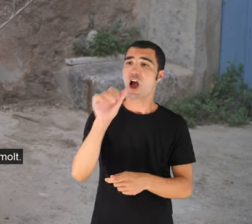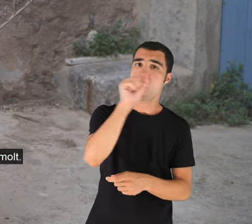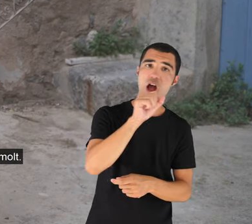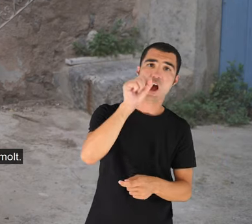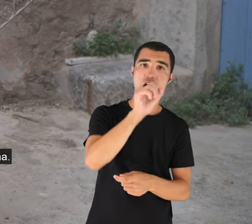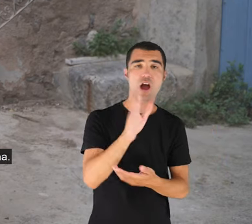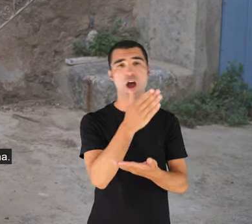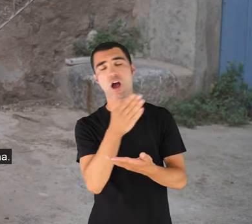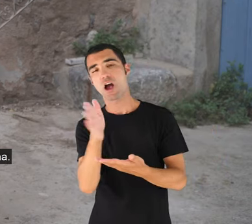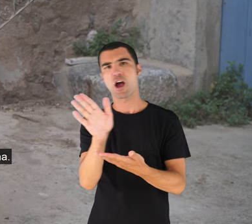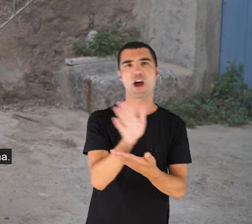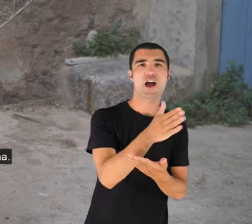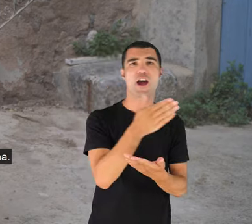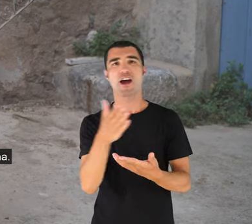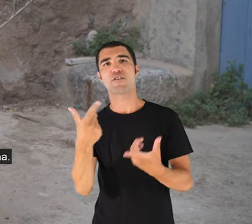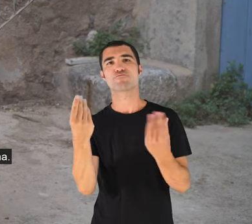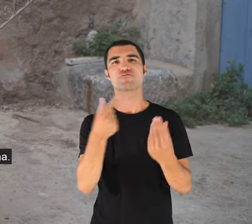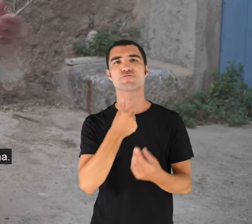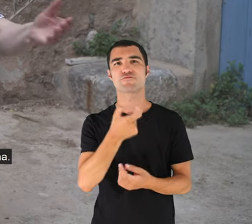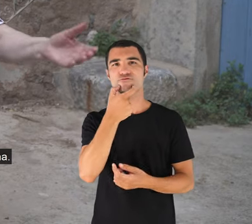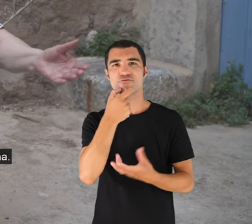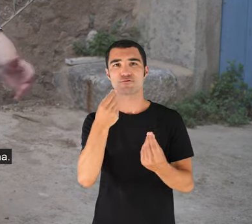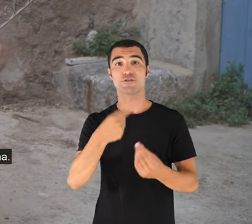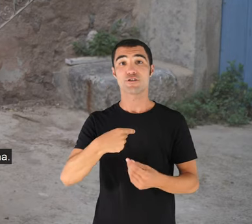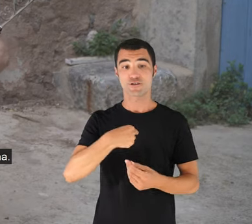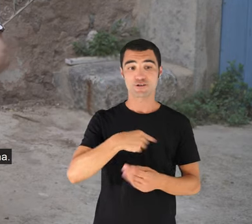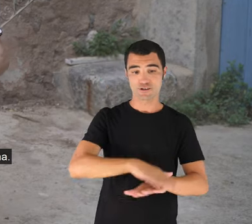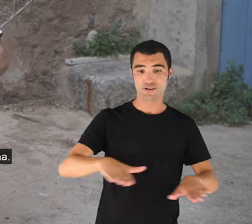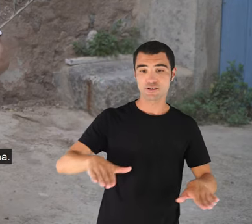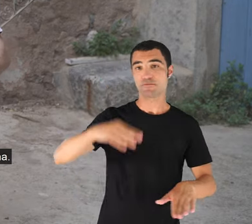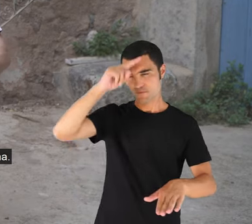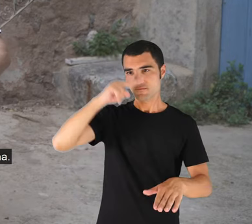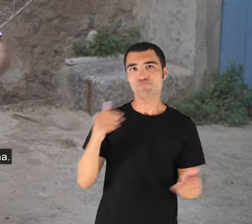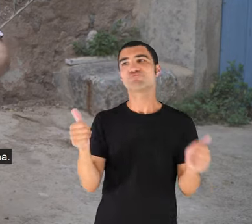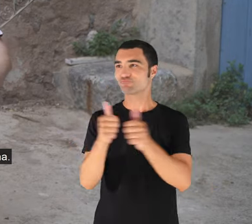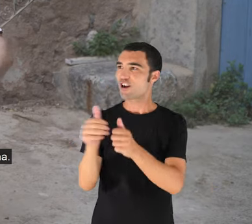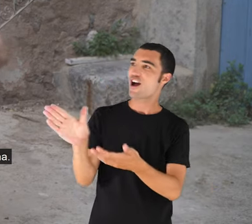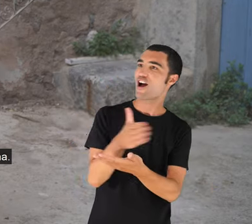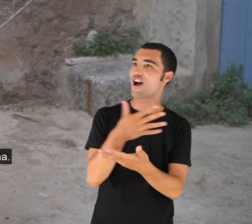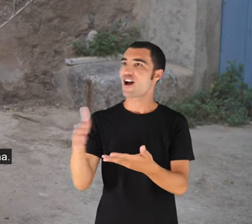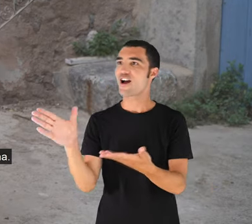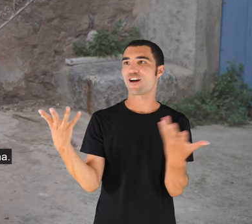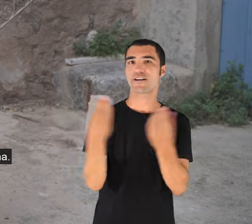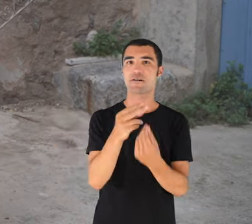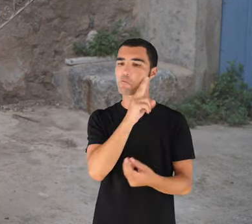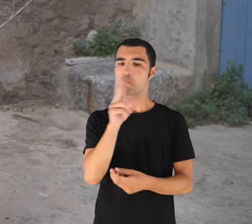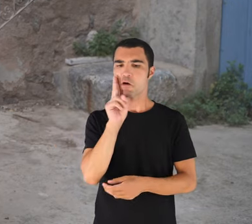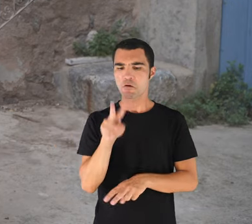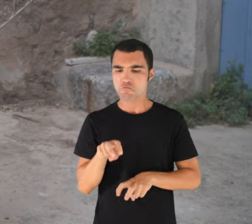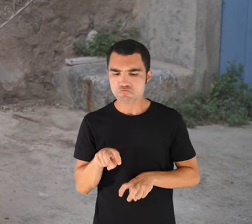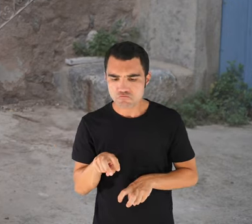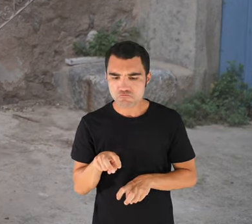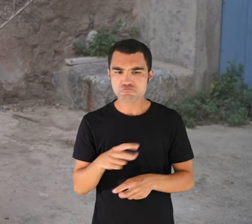cantava molt. Era I nosaltres al nit cantàvem amb ma mare, amb mon pare. I ma mare dins la cabina... Estava rabiosa. Que anava